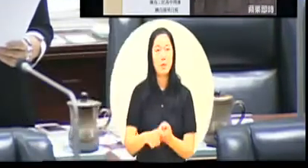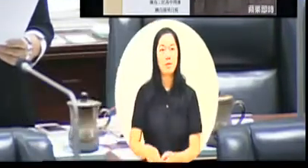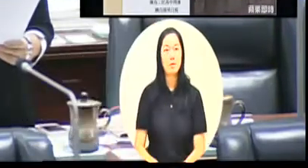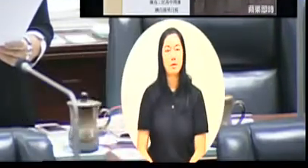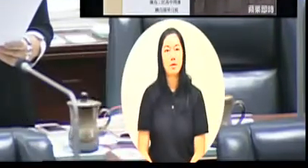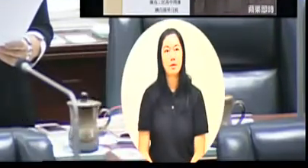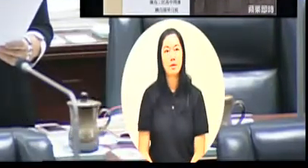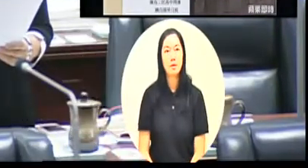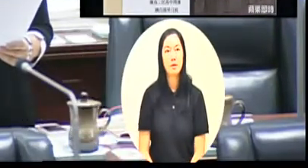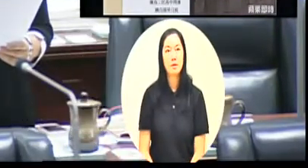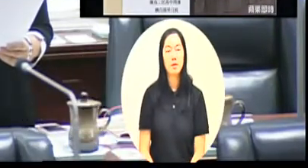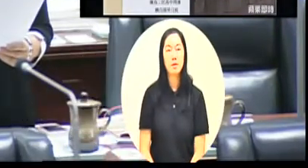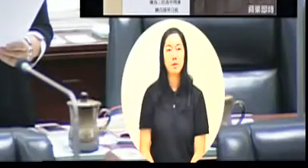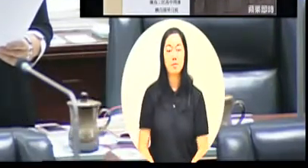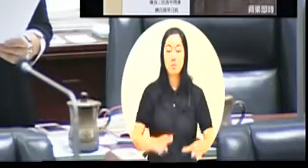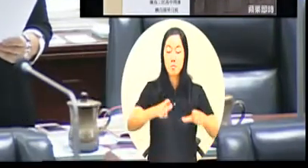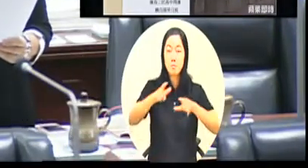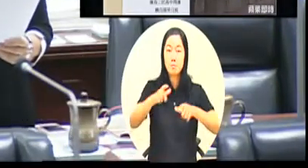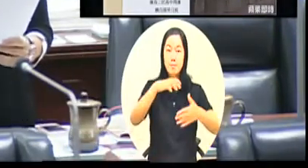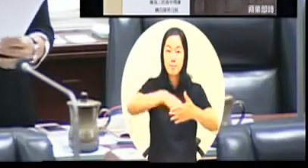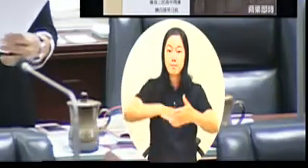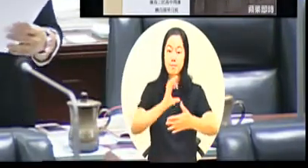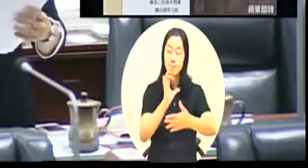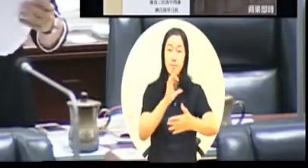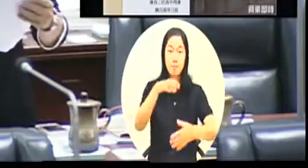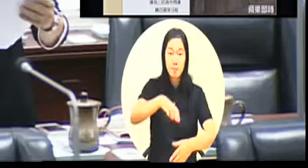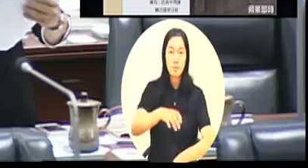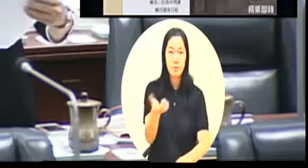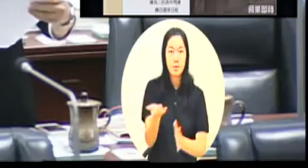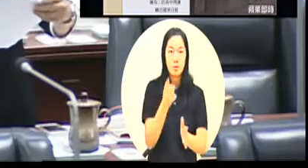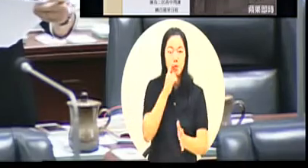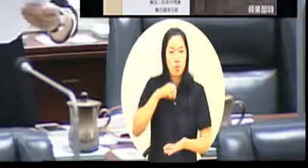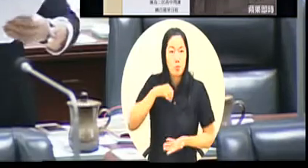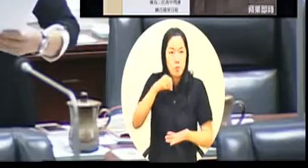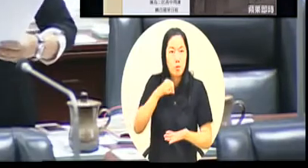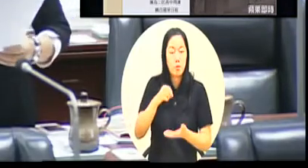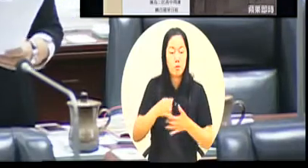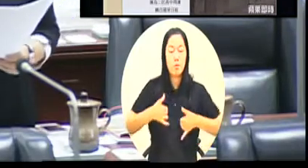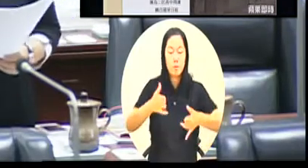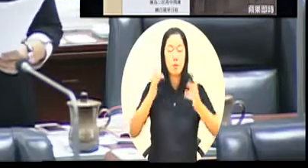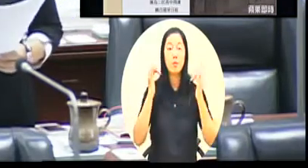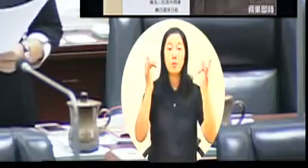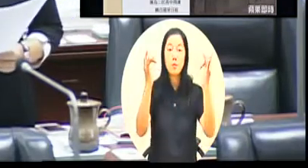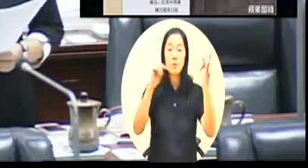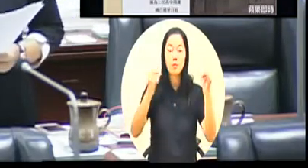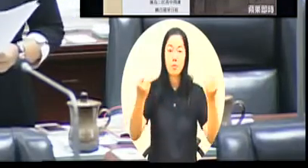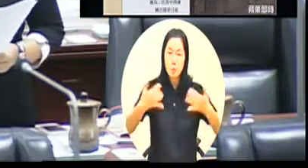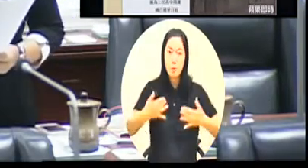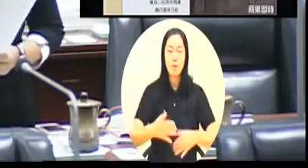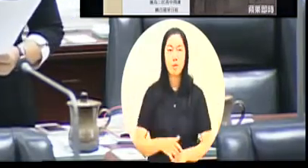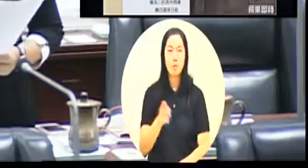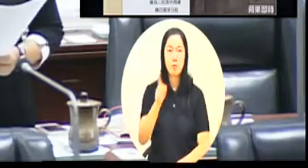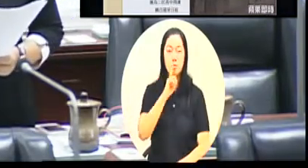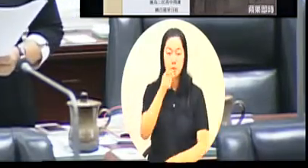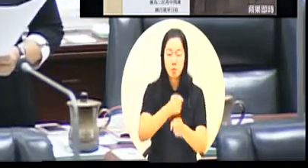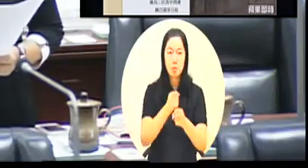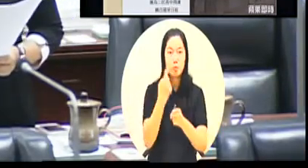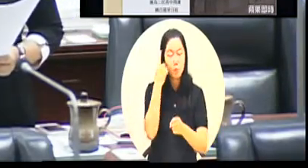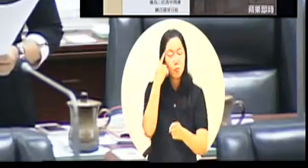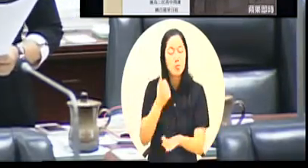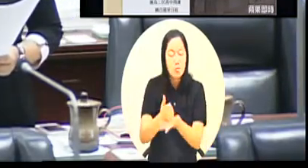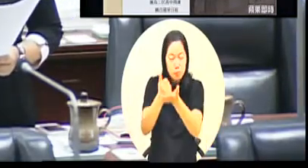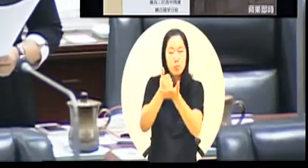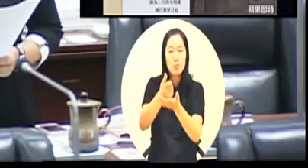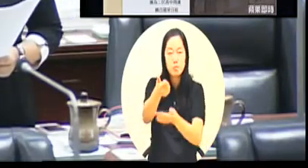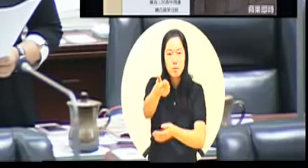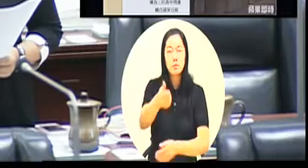题，在公园里面的公厕，当然你刚刚提到的那个树露宿的问题哈，那你这样子做我也予以肯定了哈，只